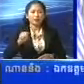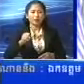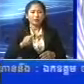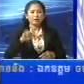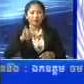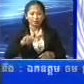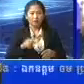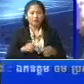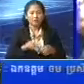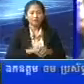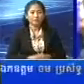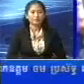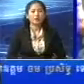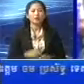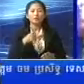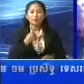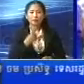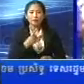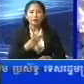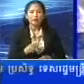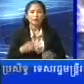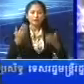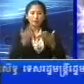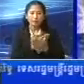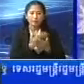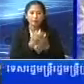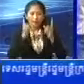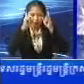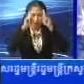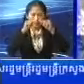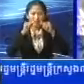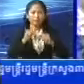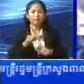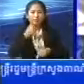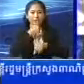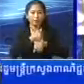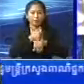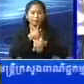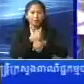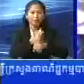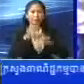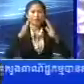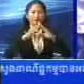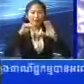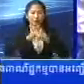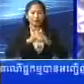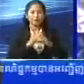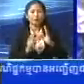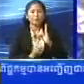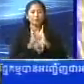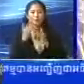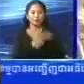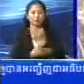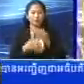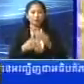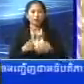ដើម្បីនាំចេញសូមជម្រាបថាការទទួលថ្មីថ្មីនេះឯកឧត្តមសុនកន្ធរប្រធានអគ្គនាយកធនាគារអភិវឌ្ឍន៍ជនបទរួមជាមួយនឹង